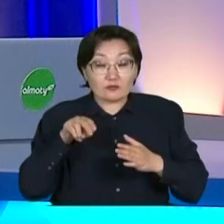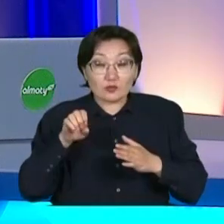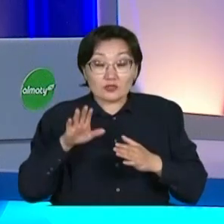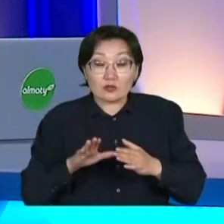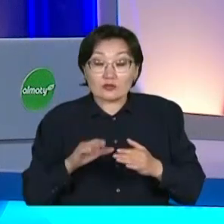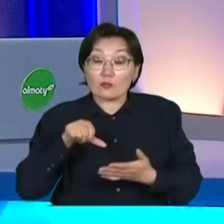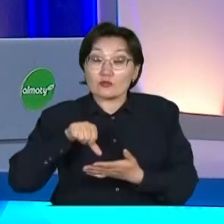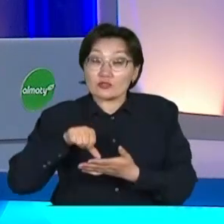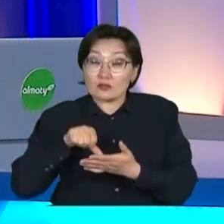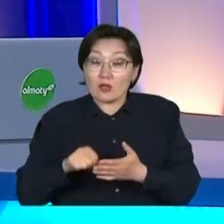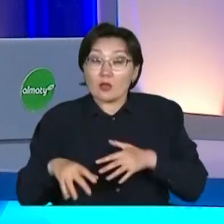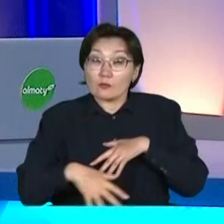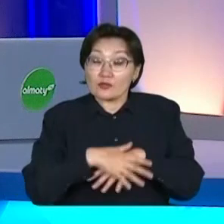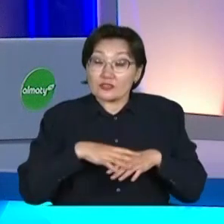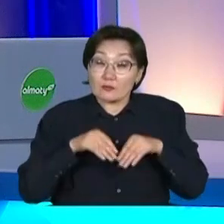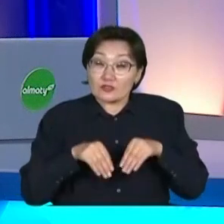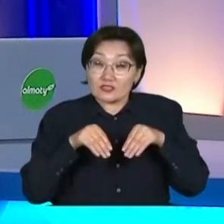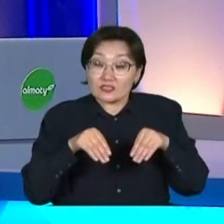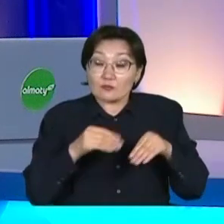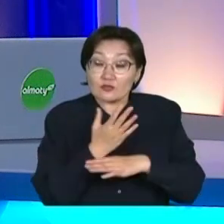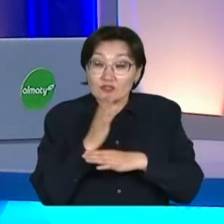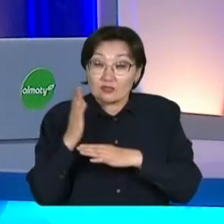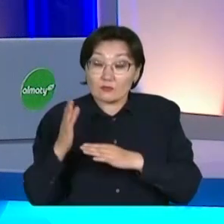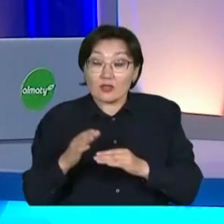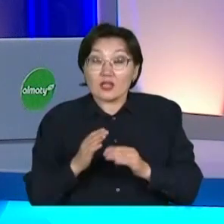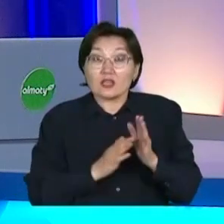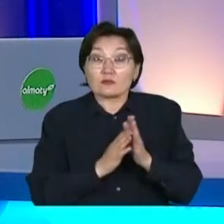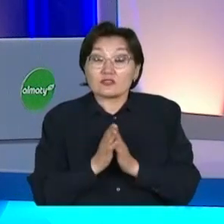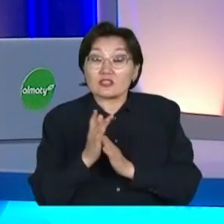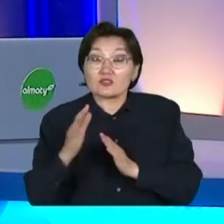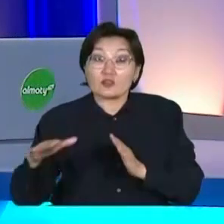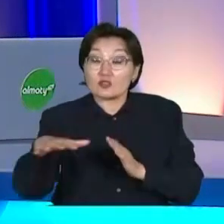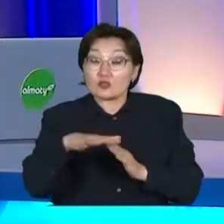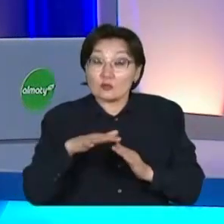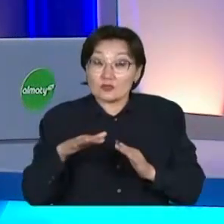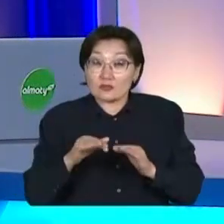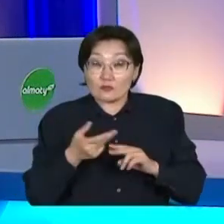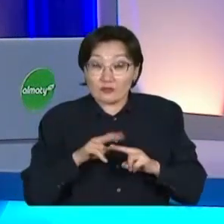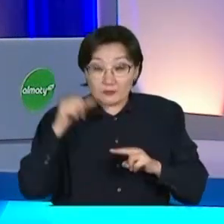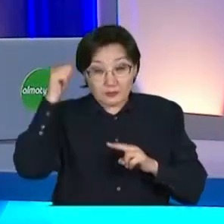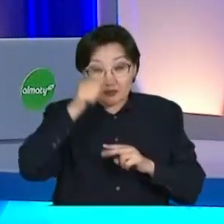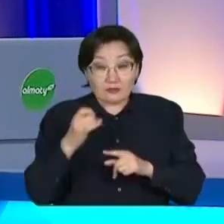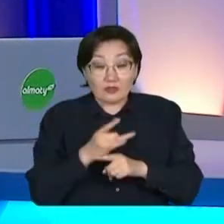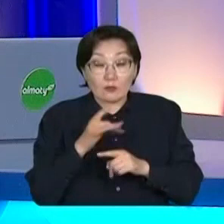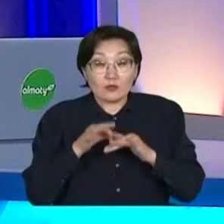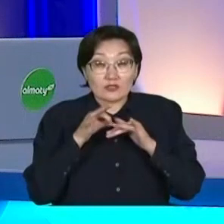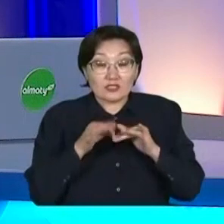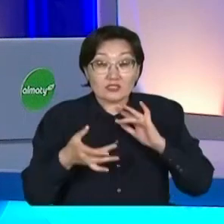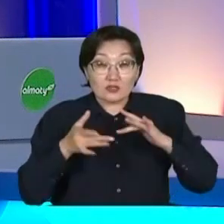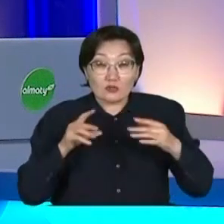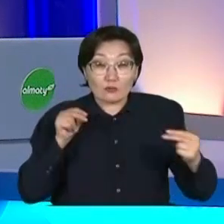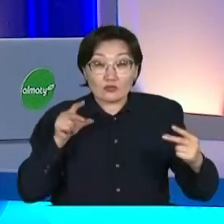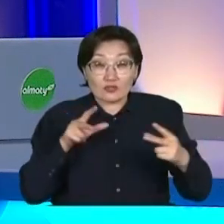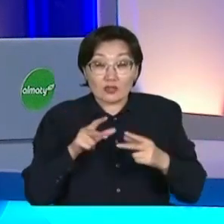Досаев принял участие в массовой посадке саженцев в сосновом бору. Стоит отметить, что в этом году впервые организовали